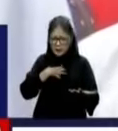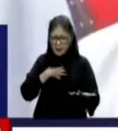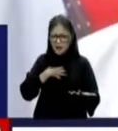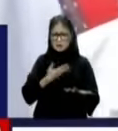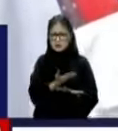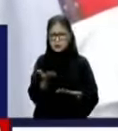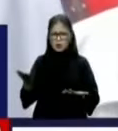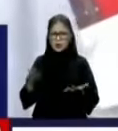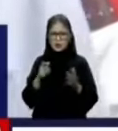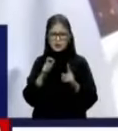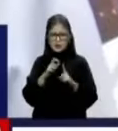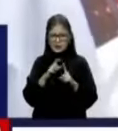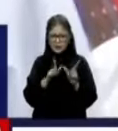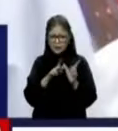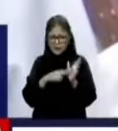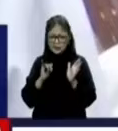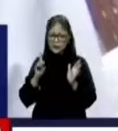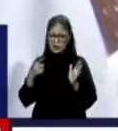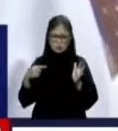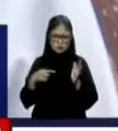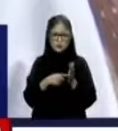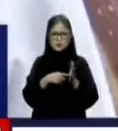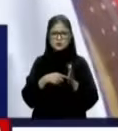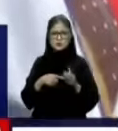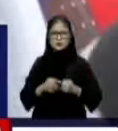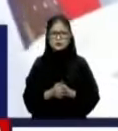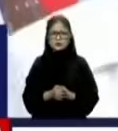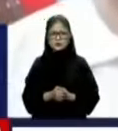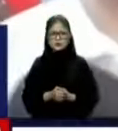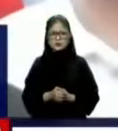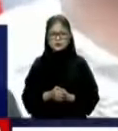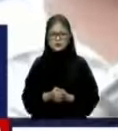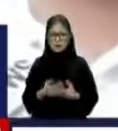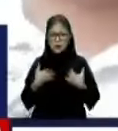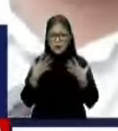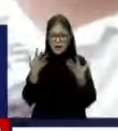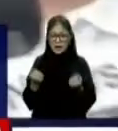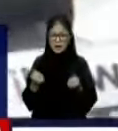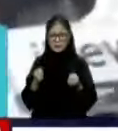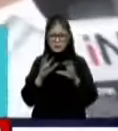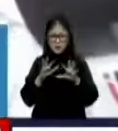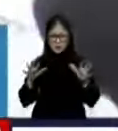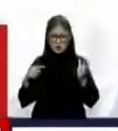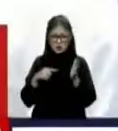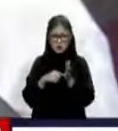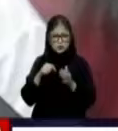warga negara harus memilih. Ya, terima kasih. Mudah-mudahan banyak milih, Bu.